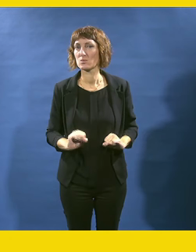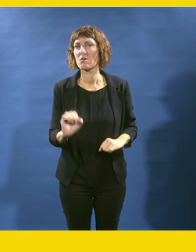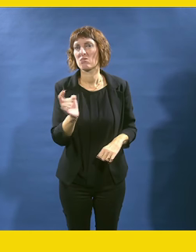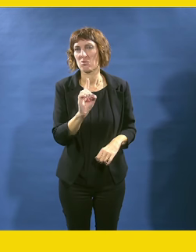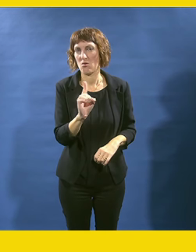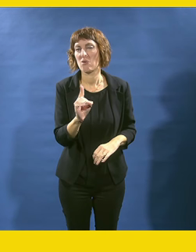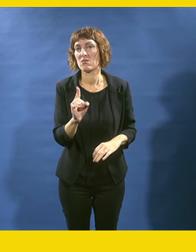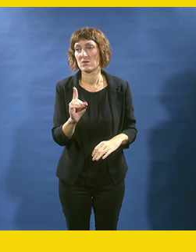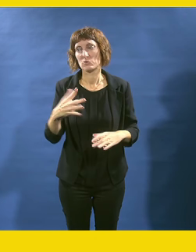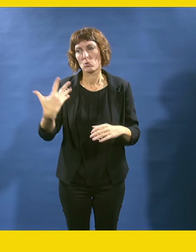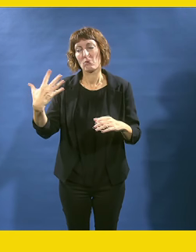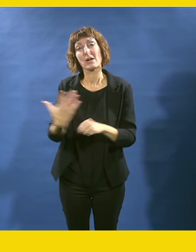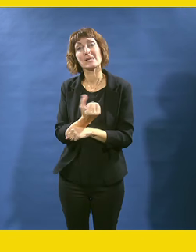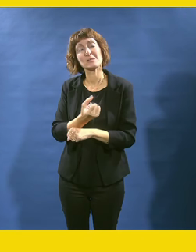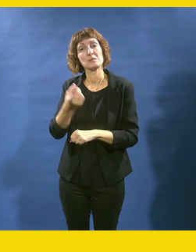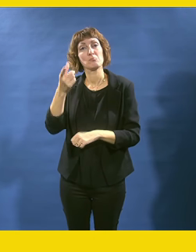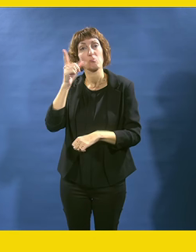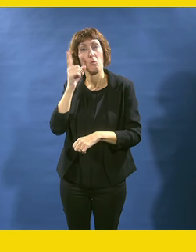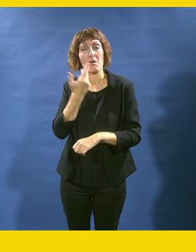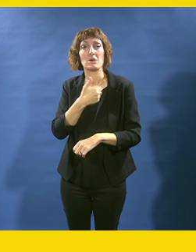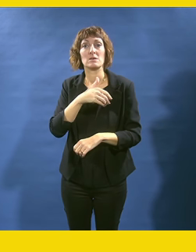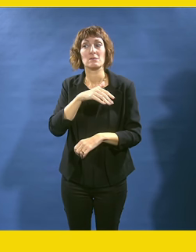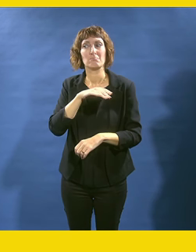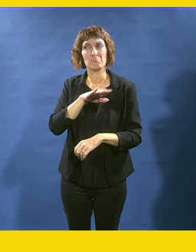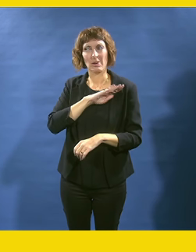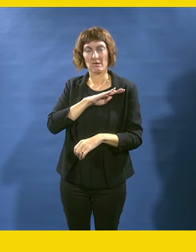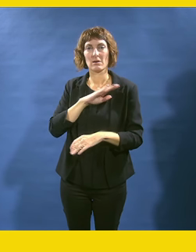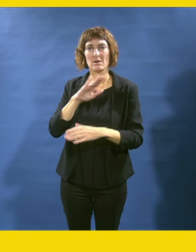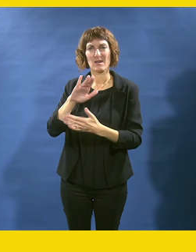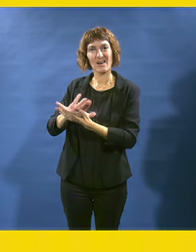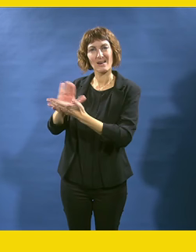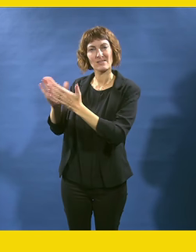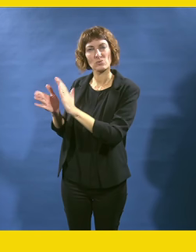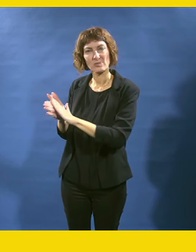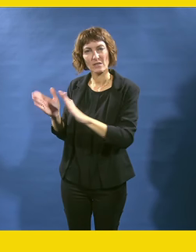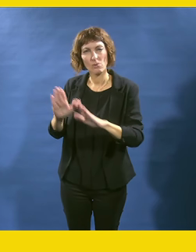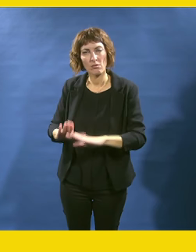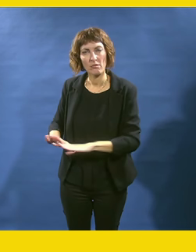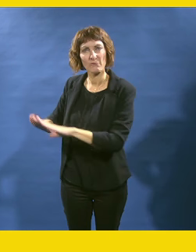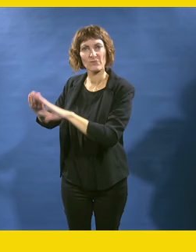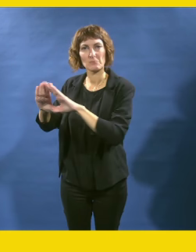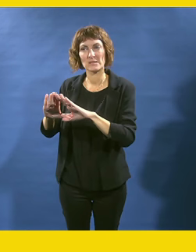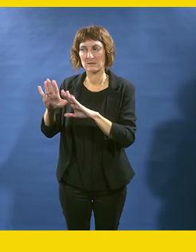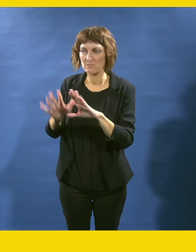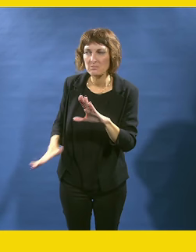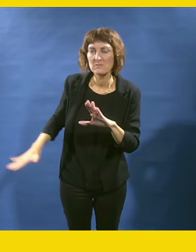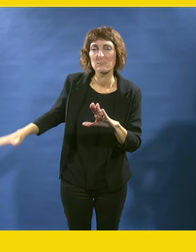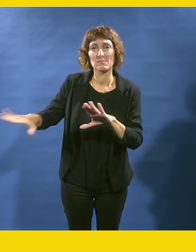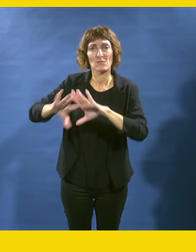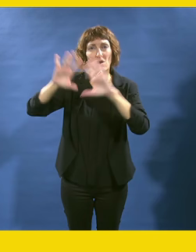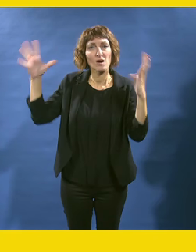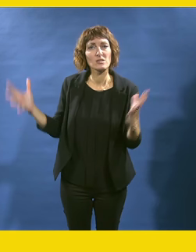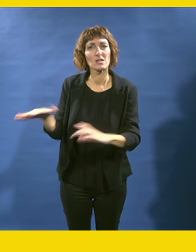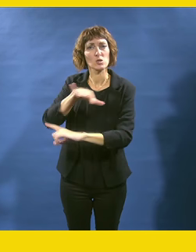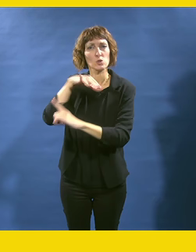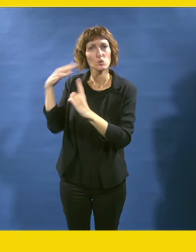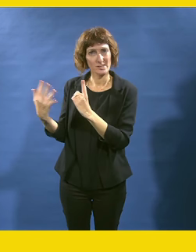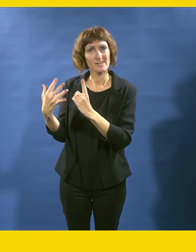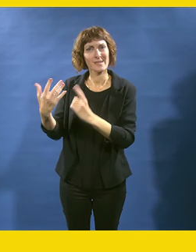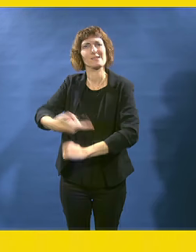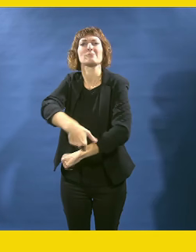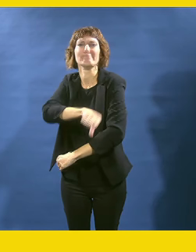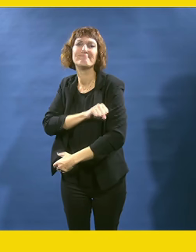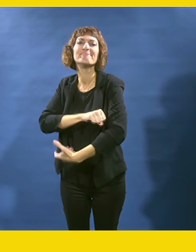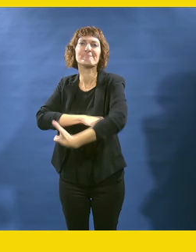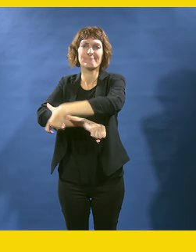cette affaire, parce que, avec les associations féministes, l'entièreté de la société française s'est mobilisée. Parce que des